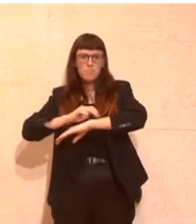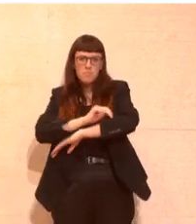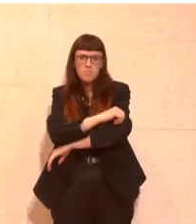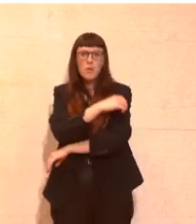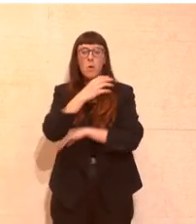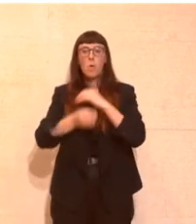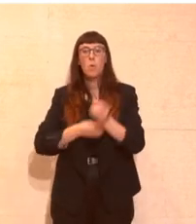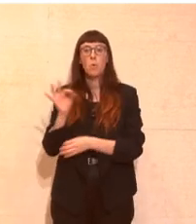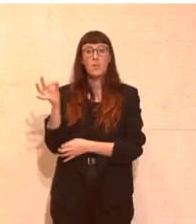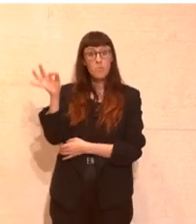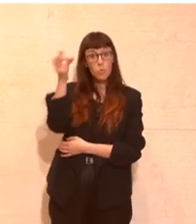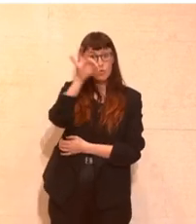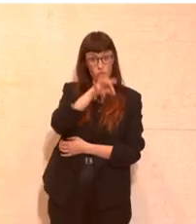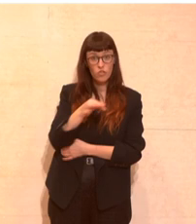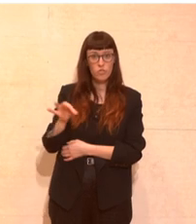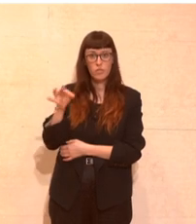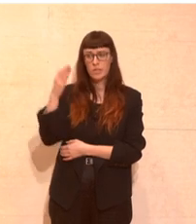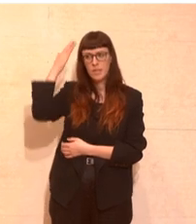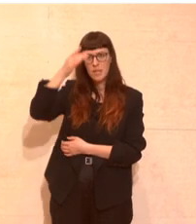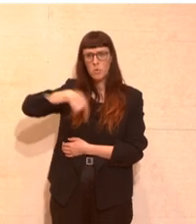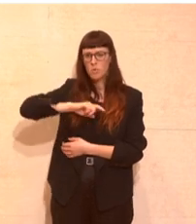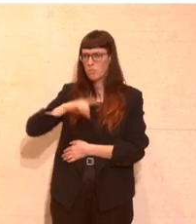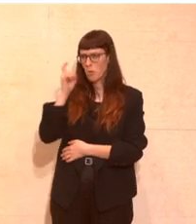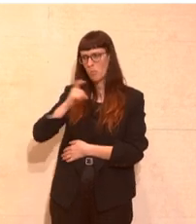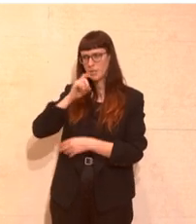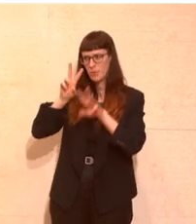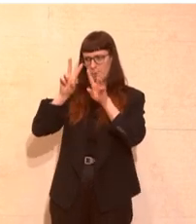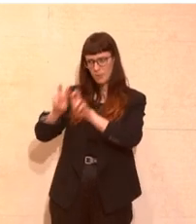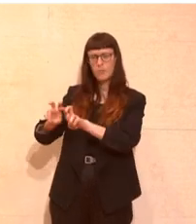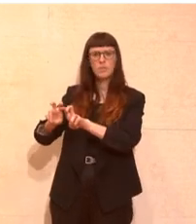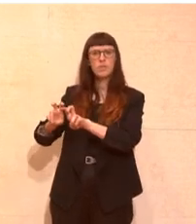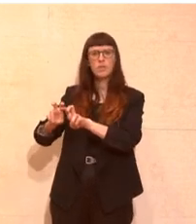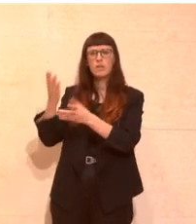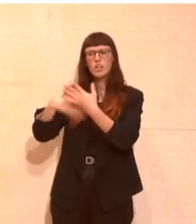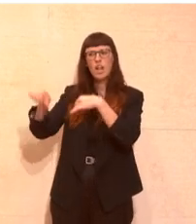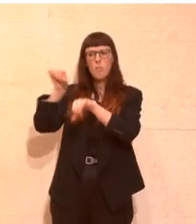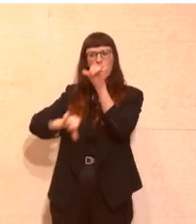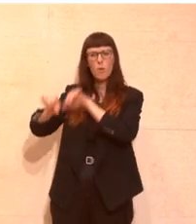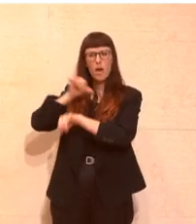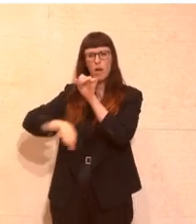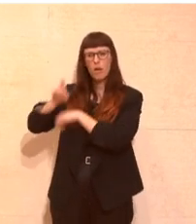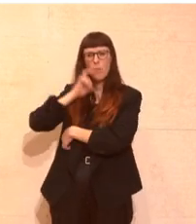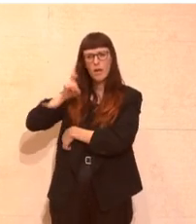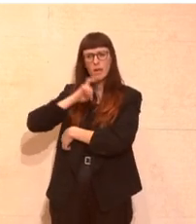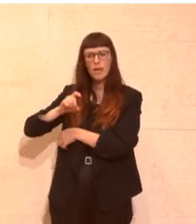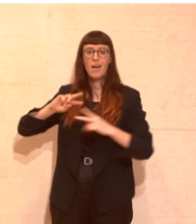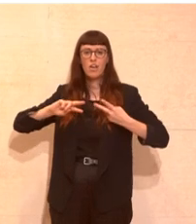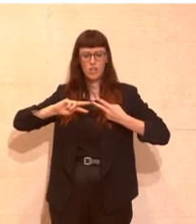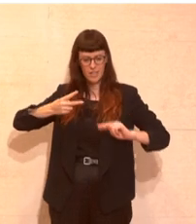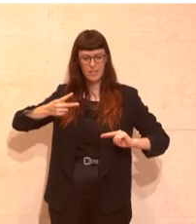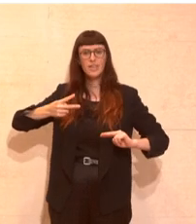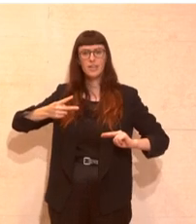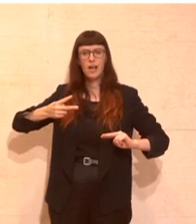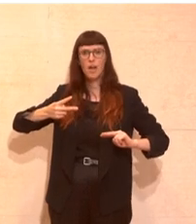modèles expérimentaux que l'on utilise dans les laboratoires pour comprendre quels sont les effets de la génétique sur ce